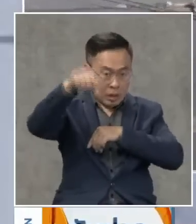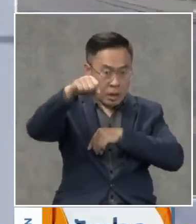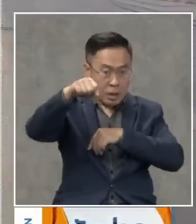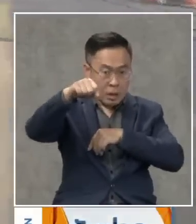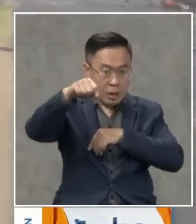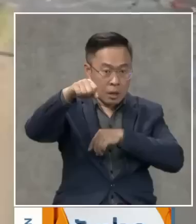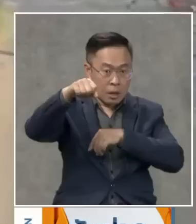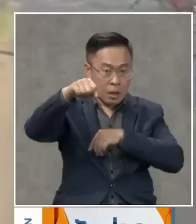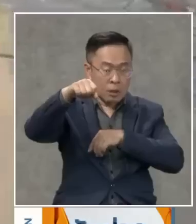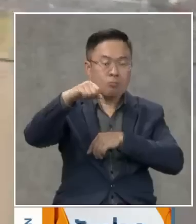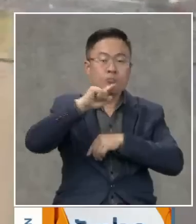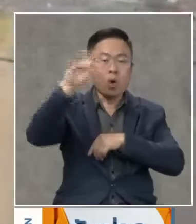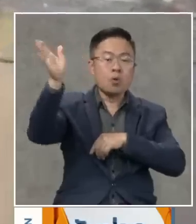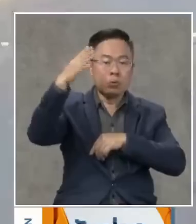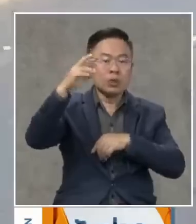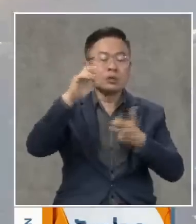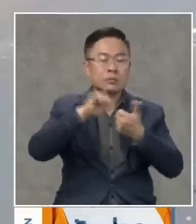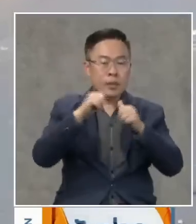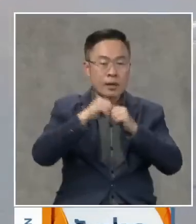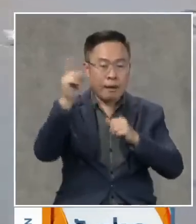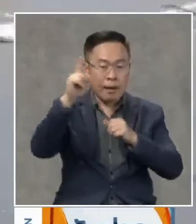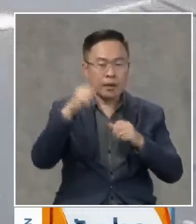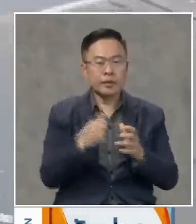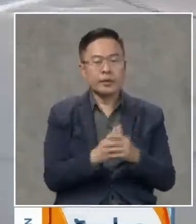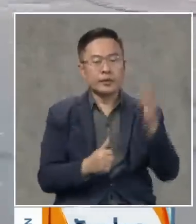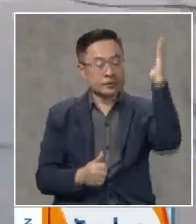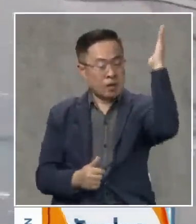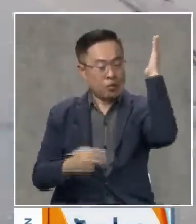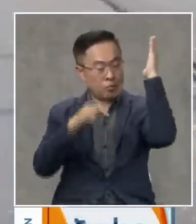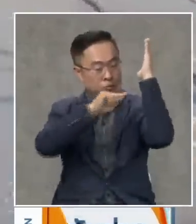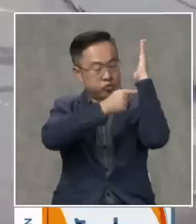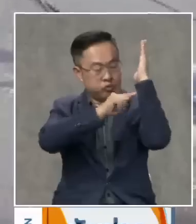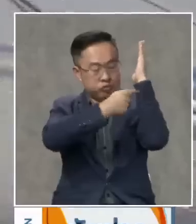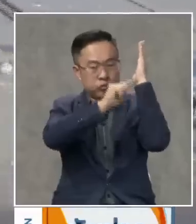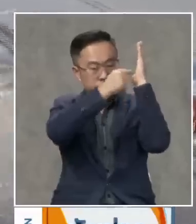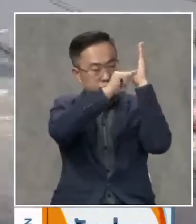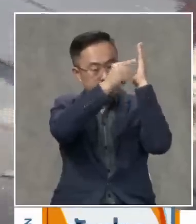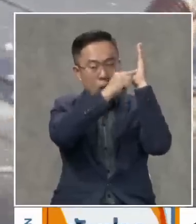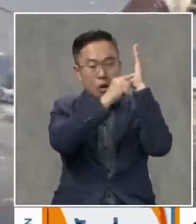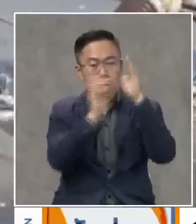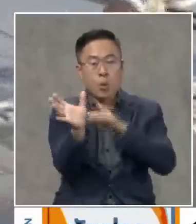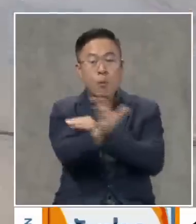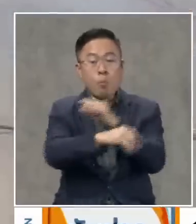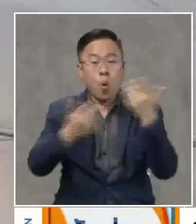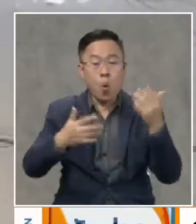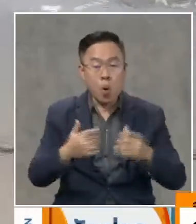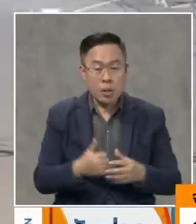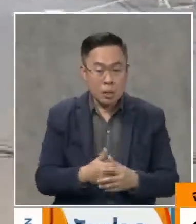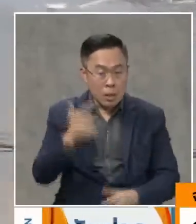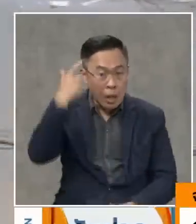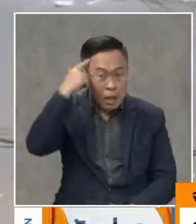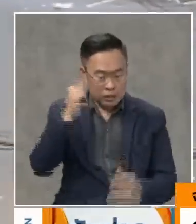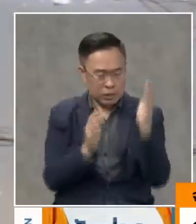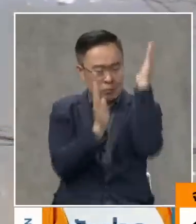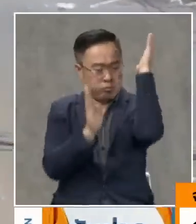วจสอบไปตรวจสอบมาค่ะน็อตที่อยู่บริเวณต่อหม้อเสาไฟฟ้าถูกขโมยไปค่ะมีต้นตอหลักเลยคุณผู้ชมแล้วดูสิคะสภาพ